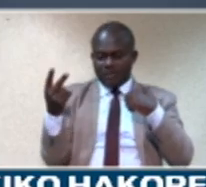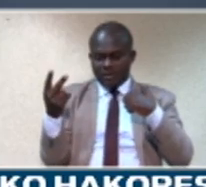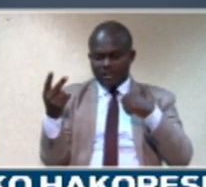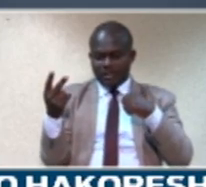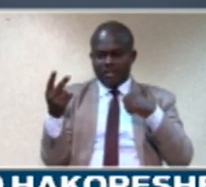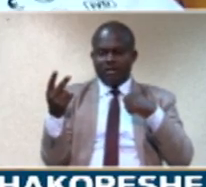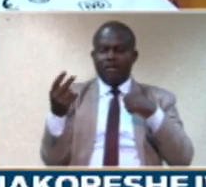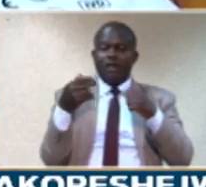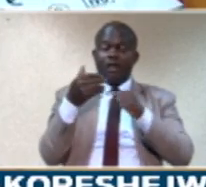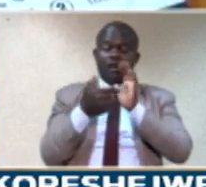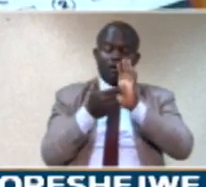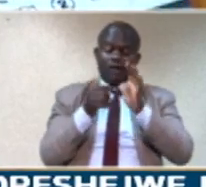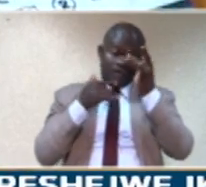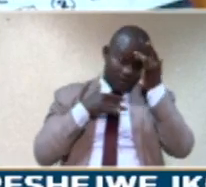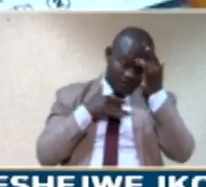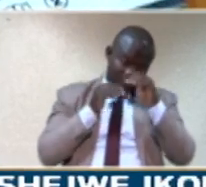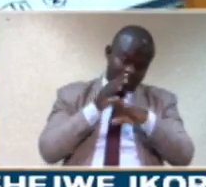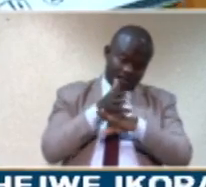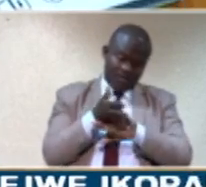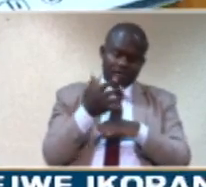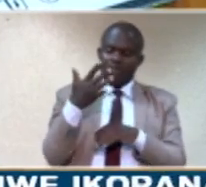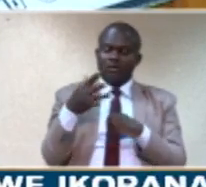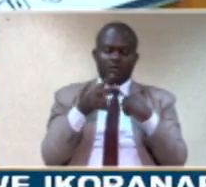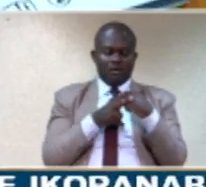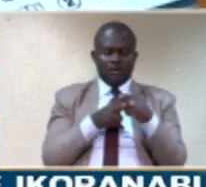1,882,662. Hagaragaye abanduye bagera ku